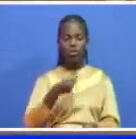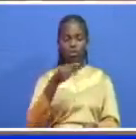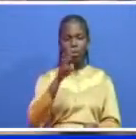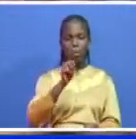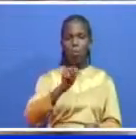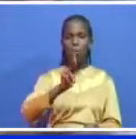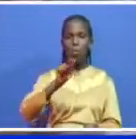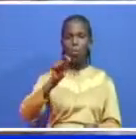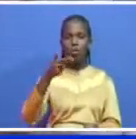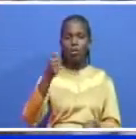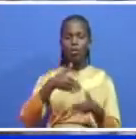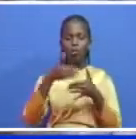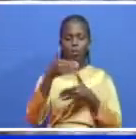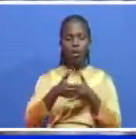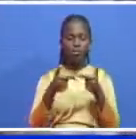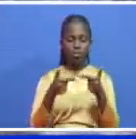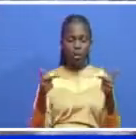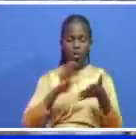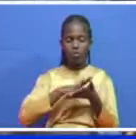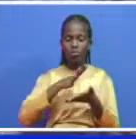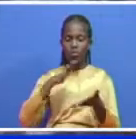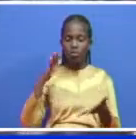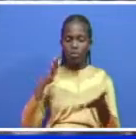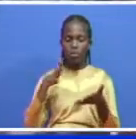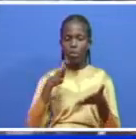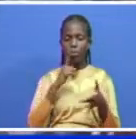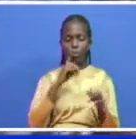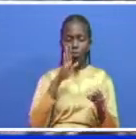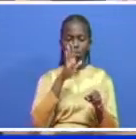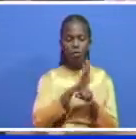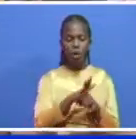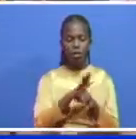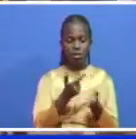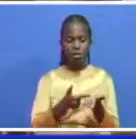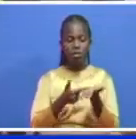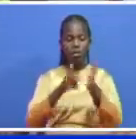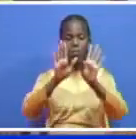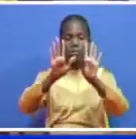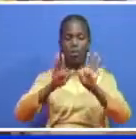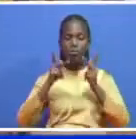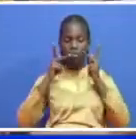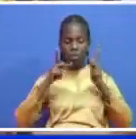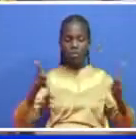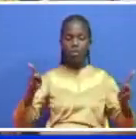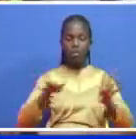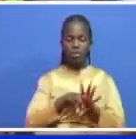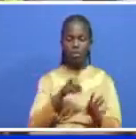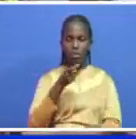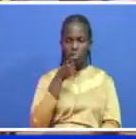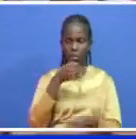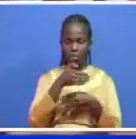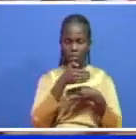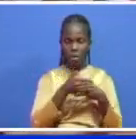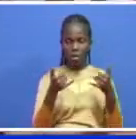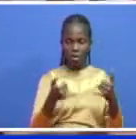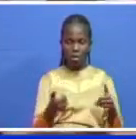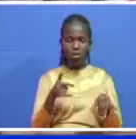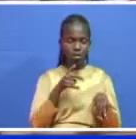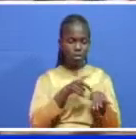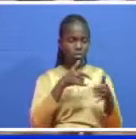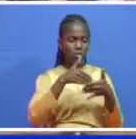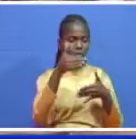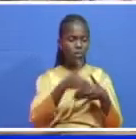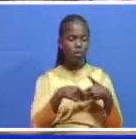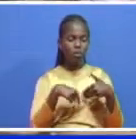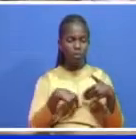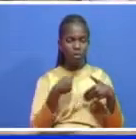mudha itina wangu senisio hii kwa mbati evyove ni manadhani ya kunaya nanisia vata wa Mauvoo mivakani ya kaunti ya Kitui na juni kavinda kumama atambuka